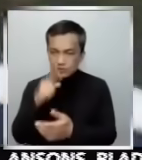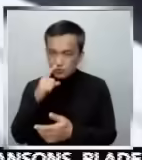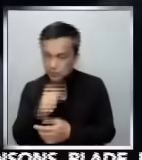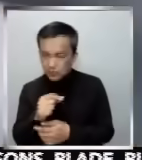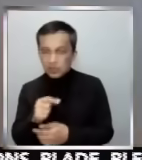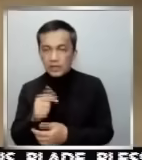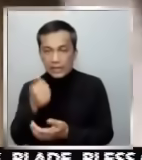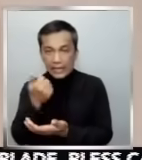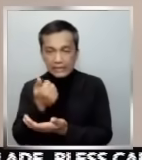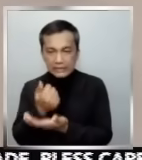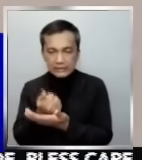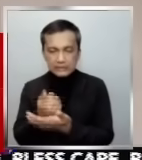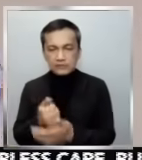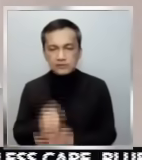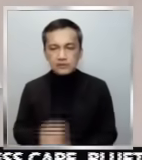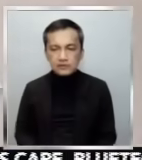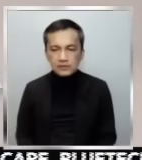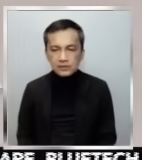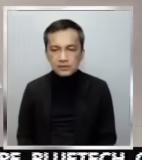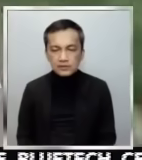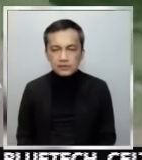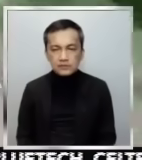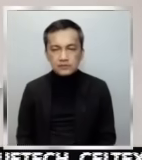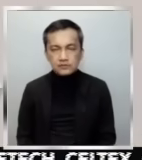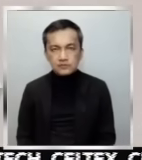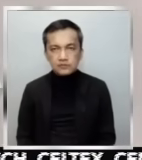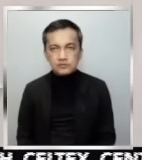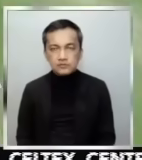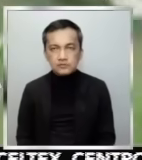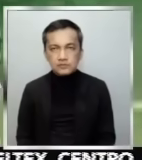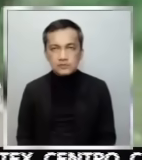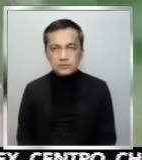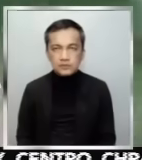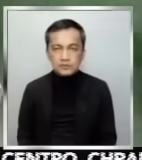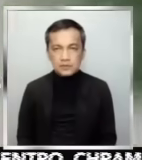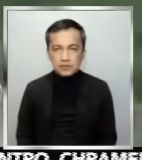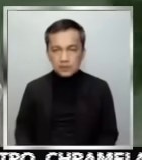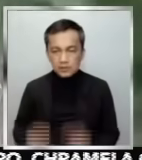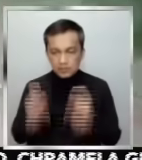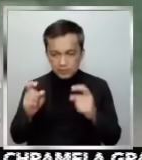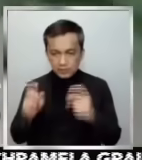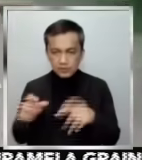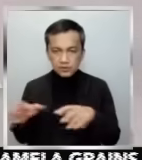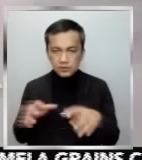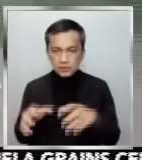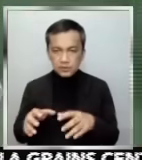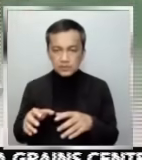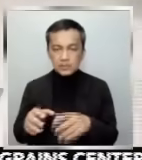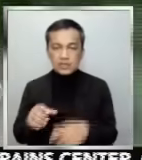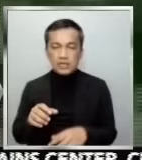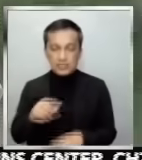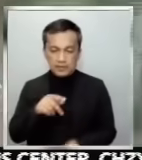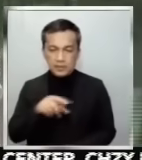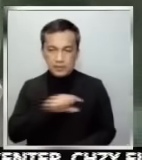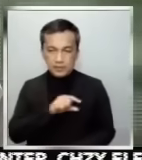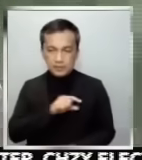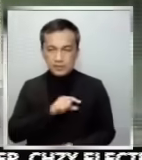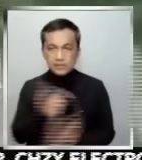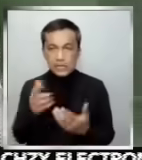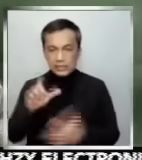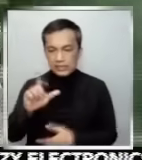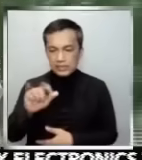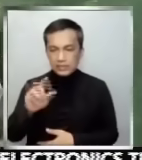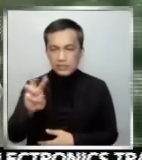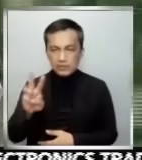asset positive mabilis na kumilos ang mga tauhan ng PNP sa Liliw Laguna arestado ang